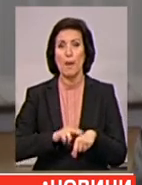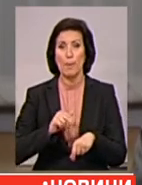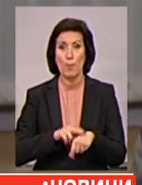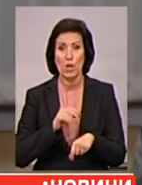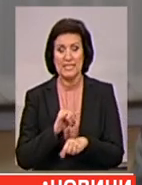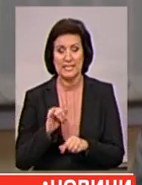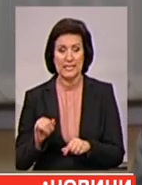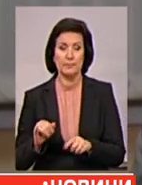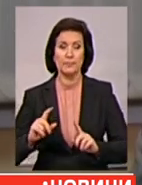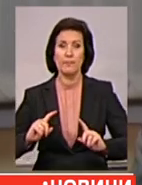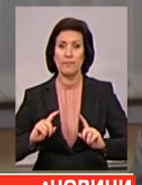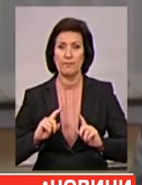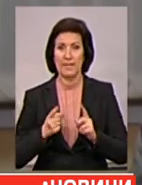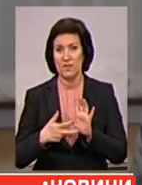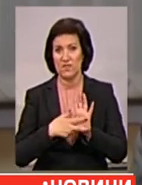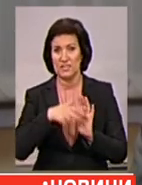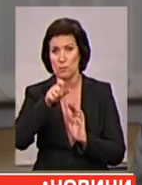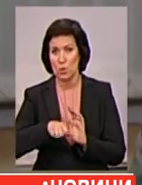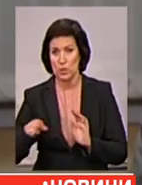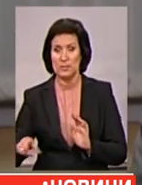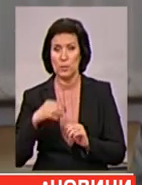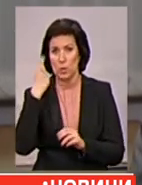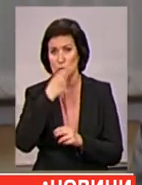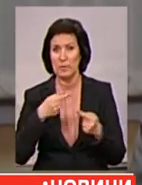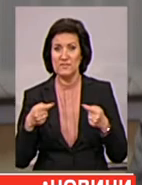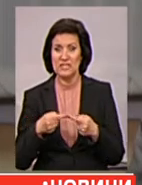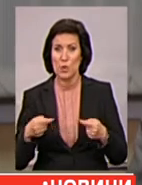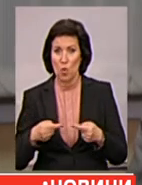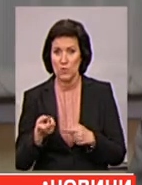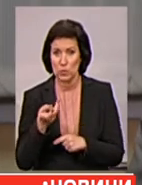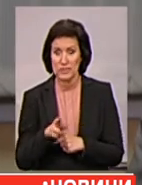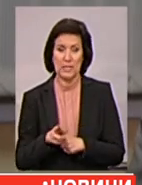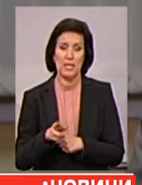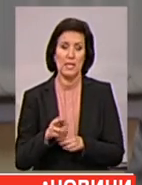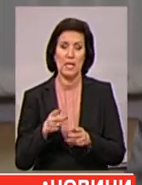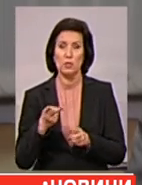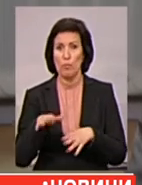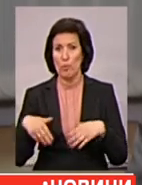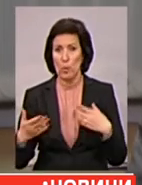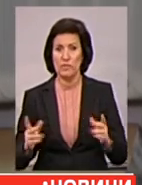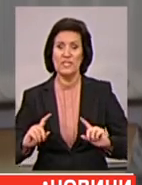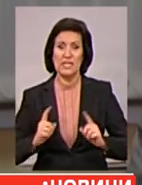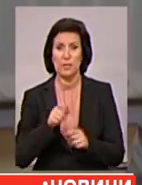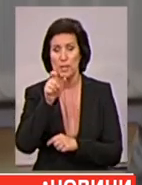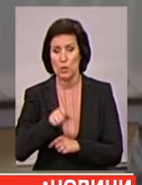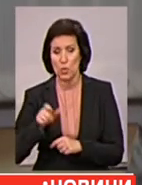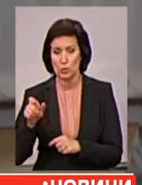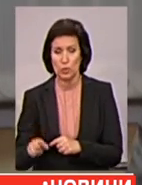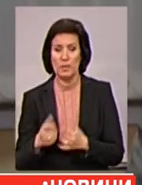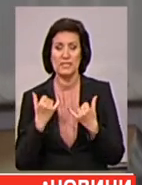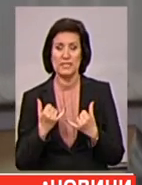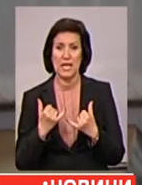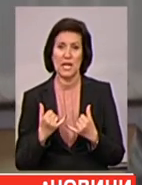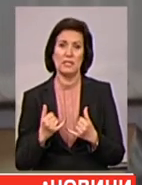поліції затримано 8 осіб, їх особи ідентифікуються, встановлюються з обох боків затримані особи.